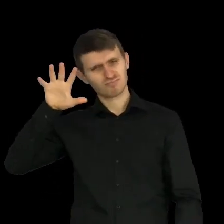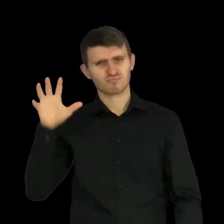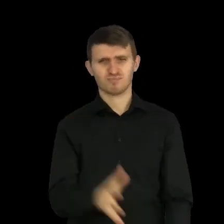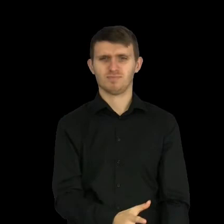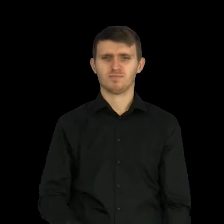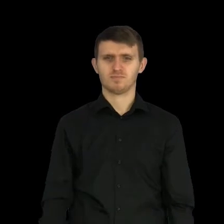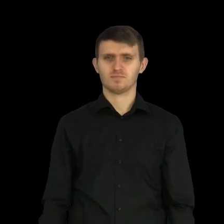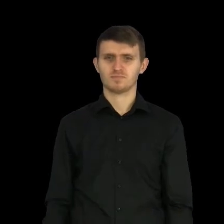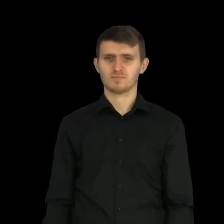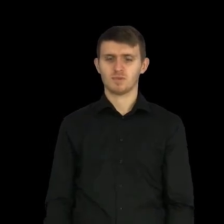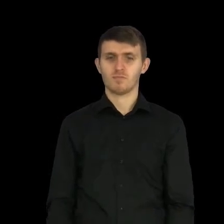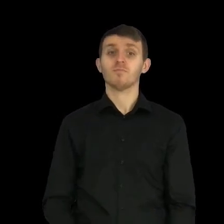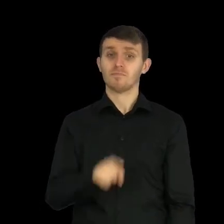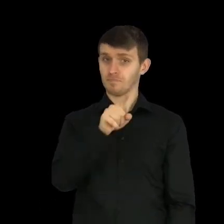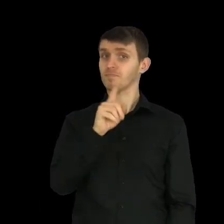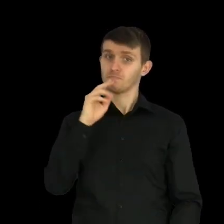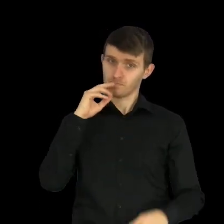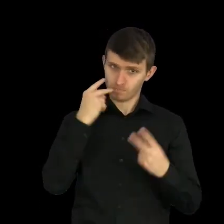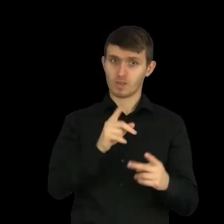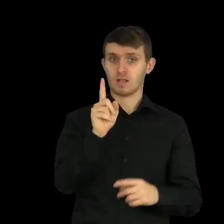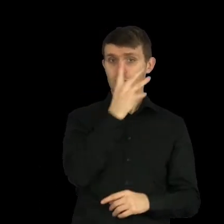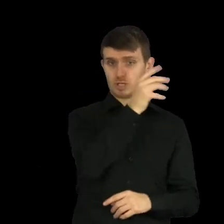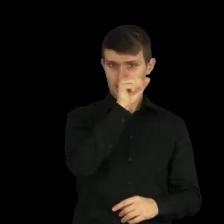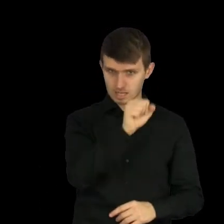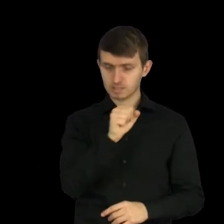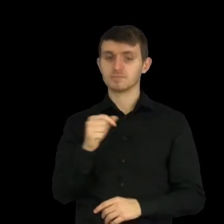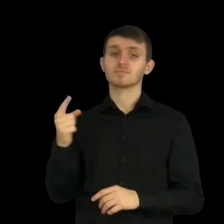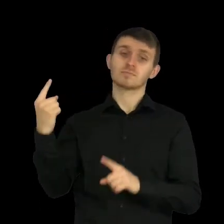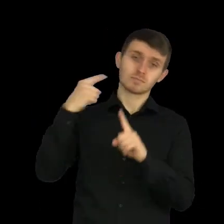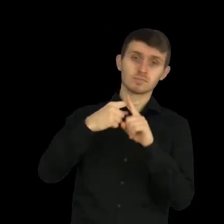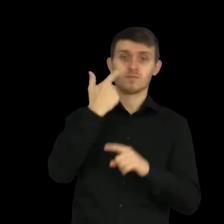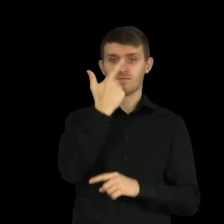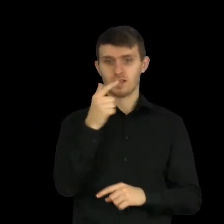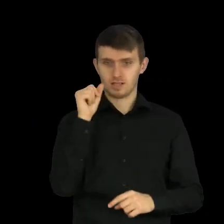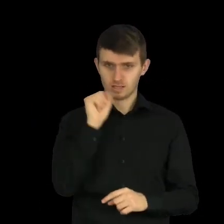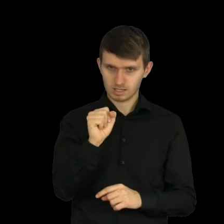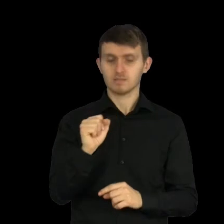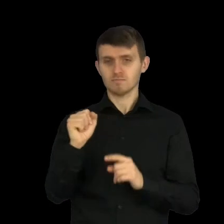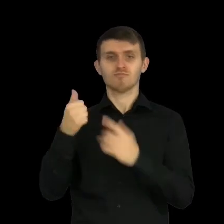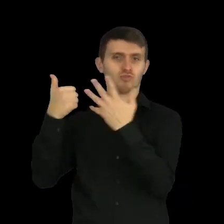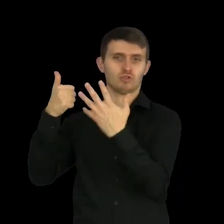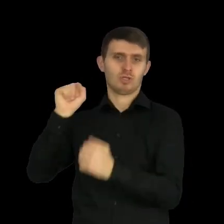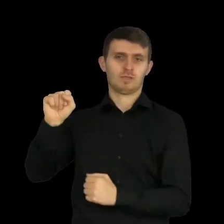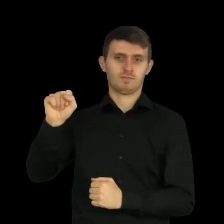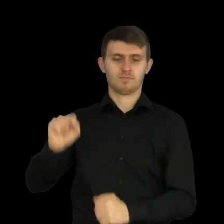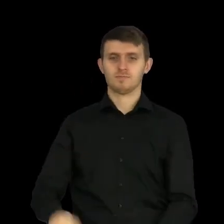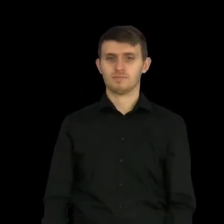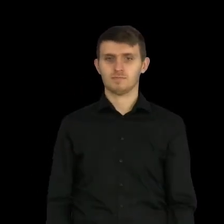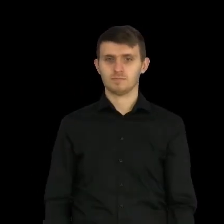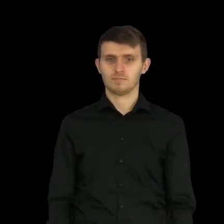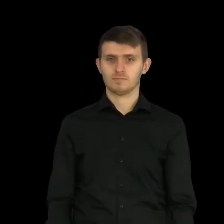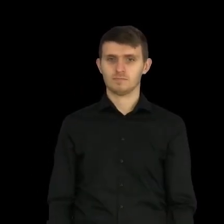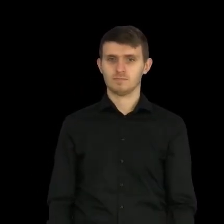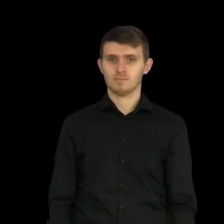ale może ona oznaczać cokolwiek jeśli mamy cztery a czymkolwiek to jest i dostaniemy kolejne dwa a